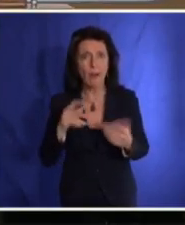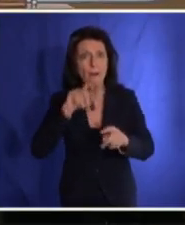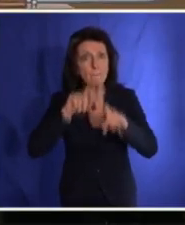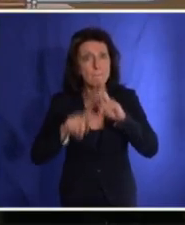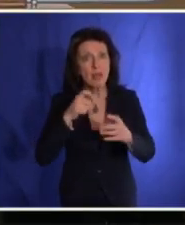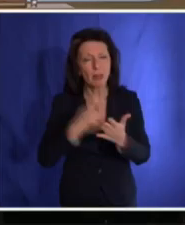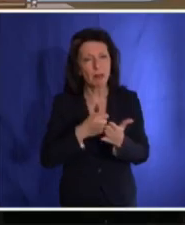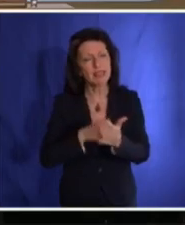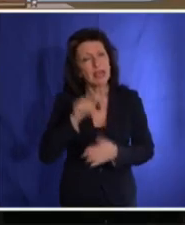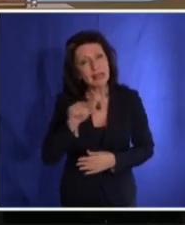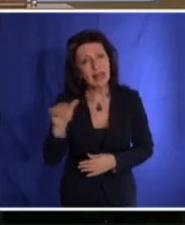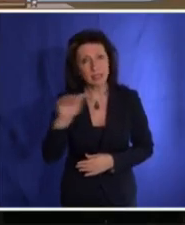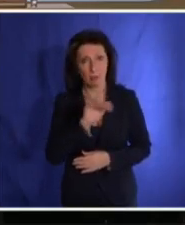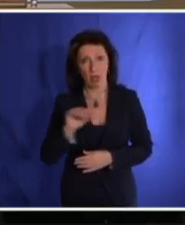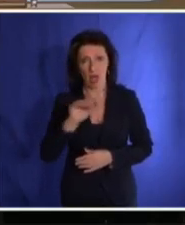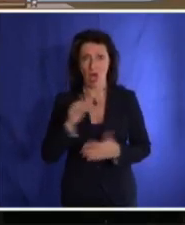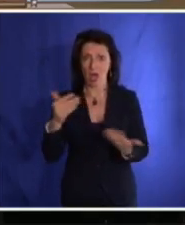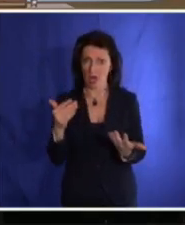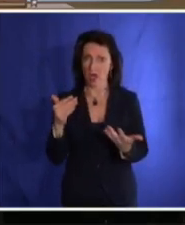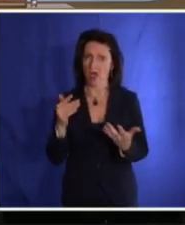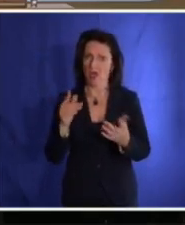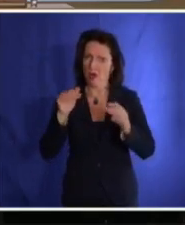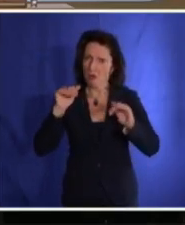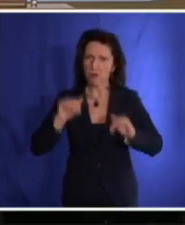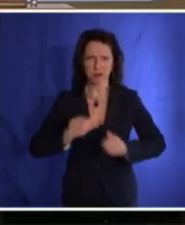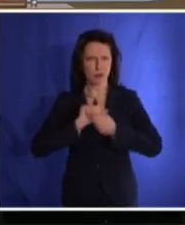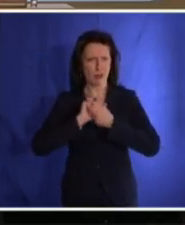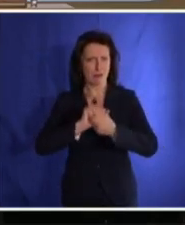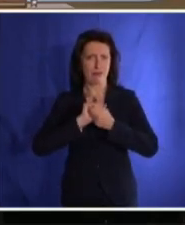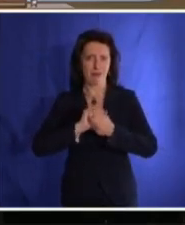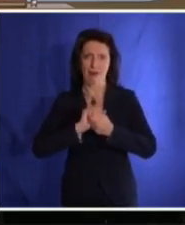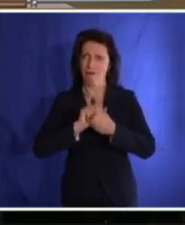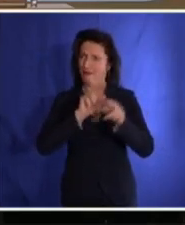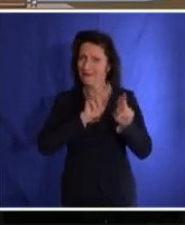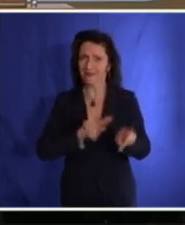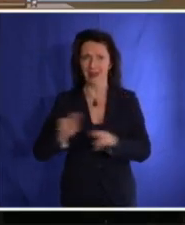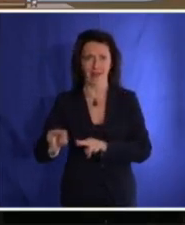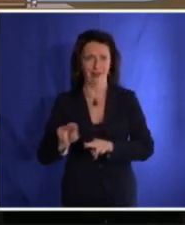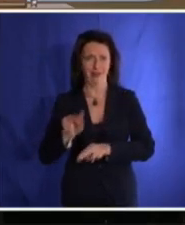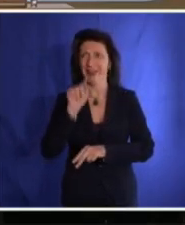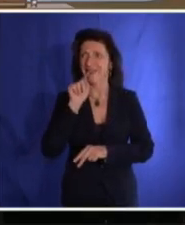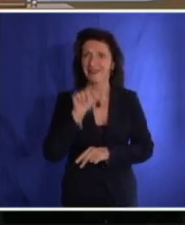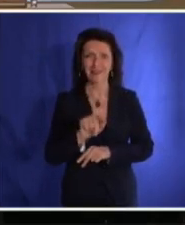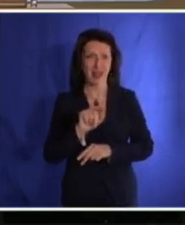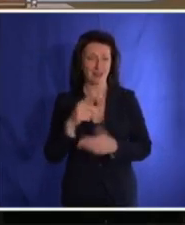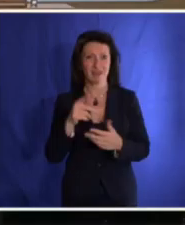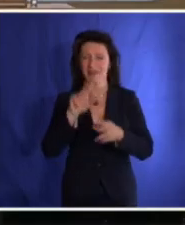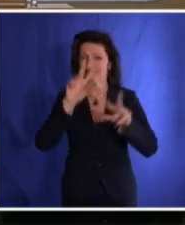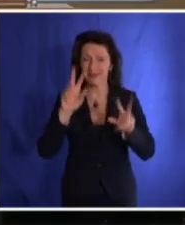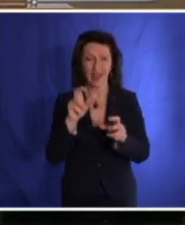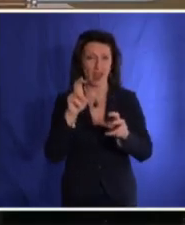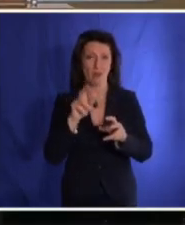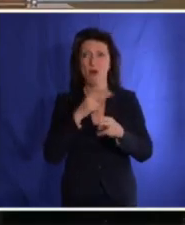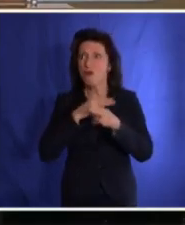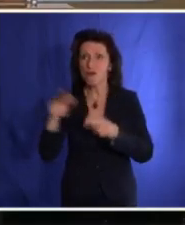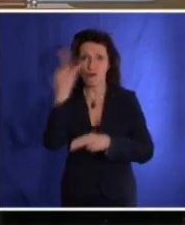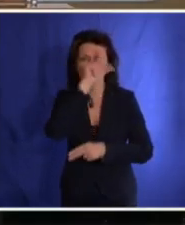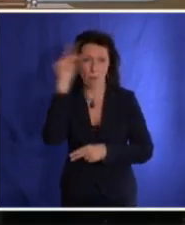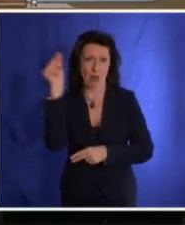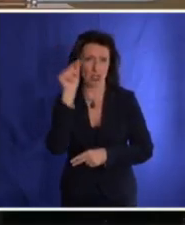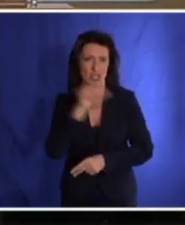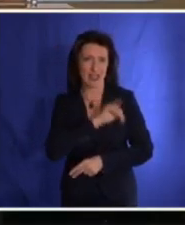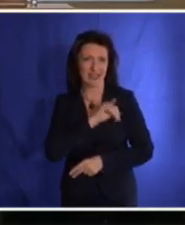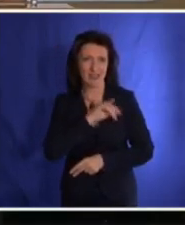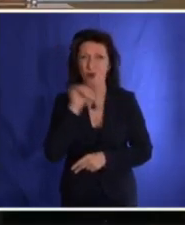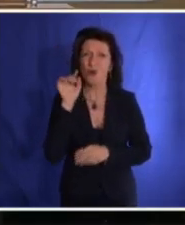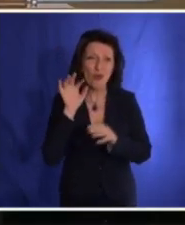denen wir uns für eine neue Gerechtigkeit stark machen müssen. Das sind die Menschen, das sind die Themen, die die Menschen interessieren. Und für diese Themen müssen